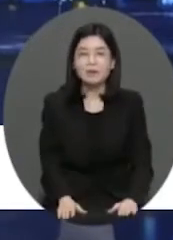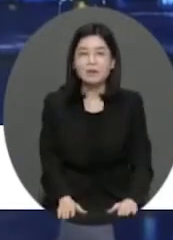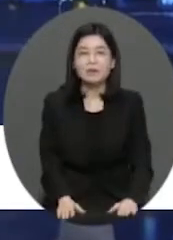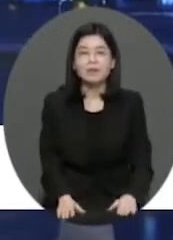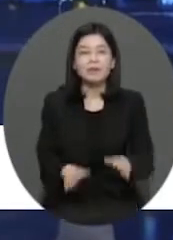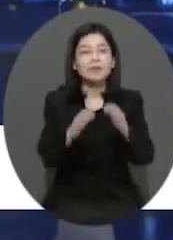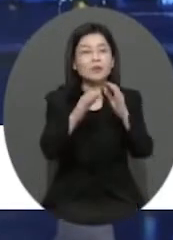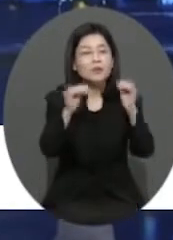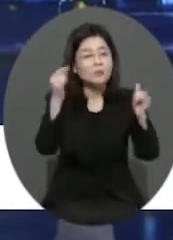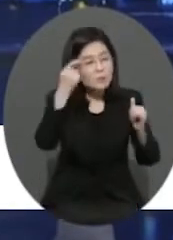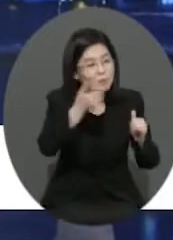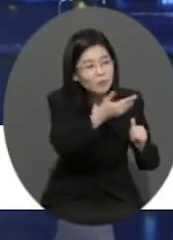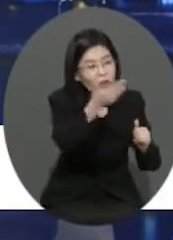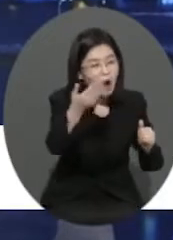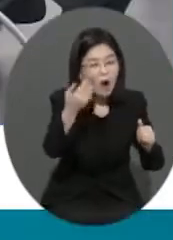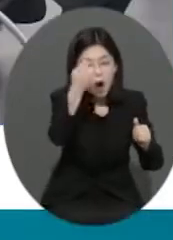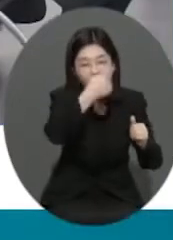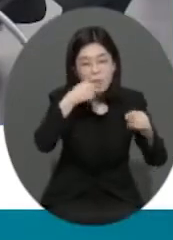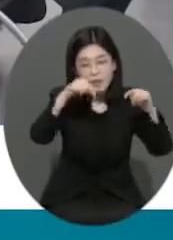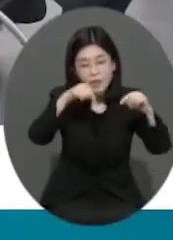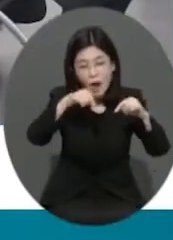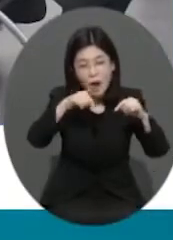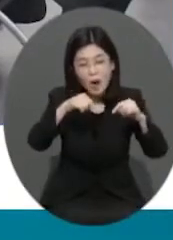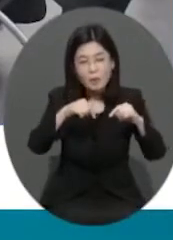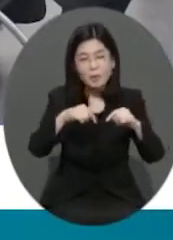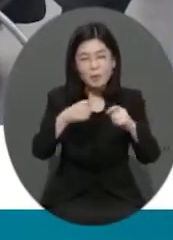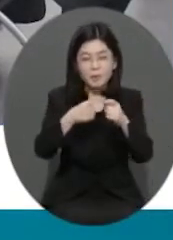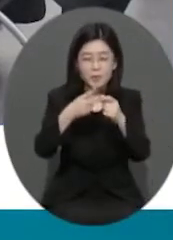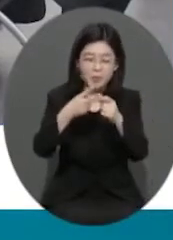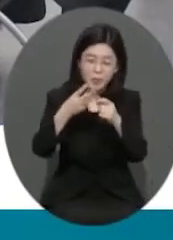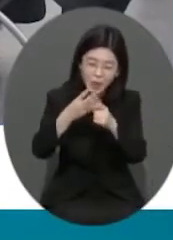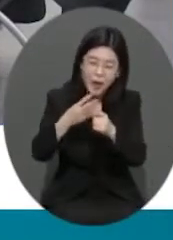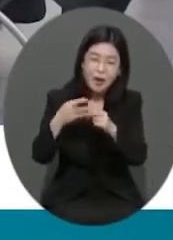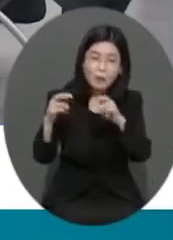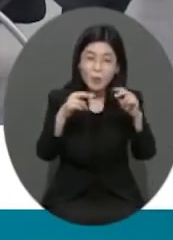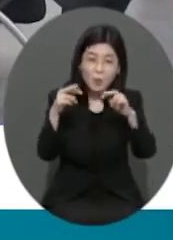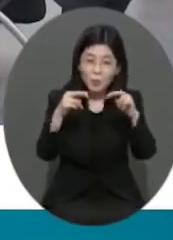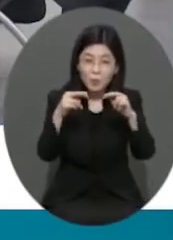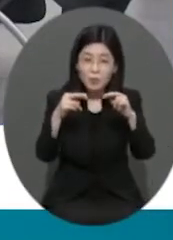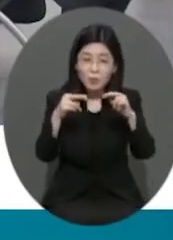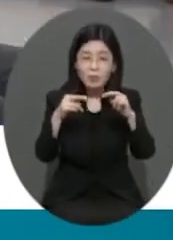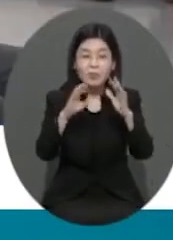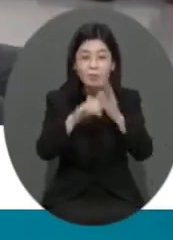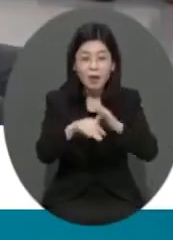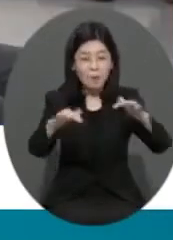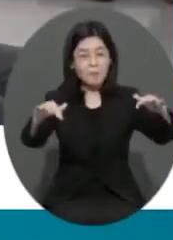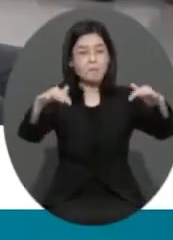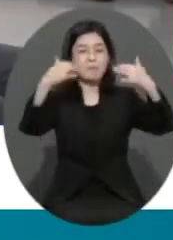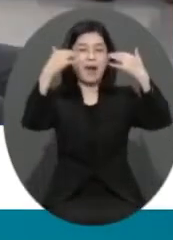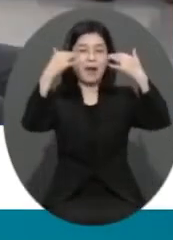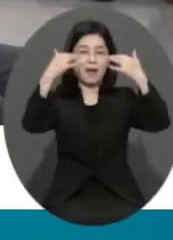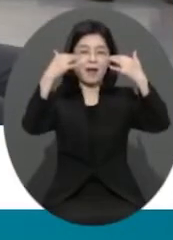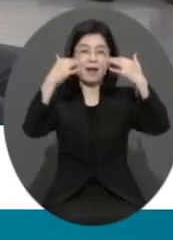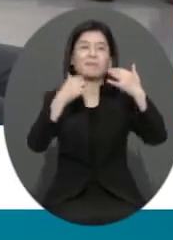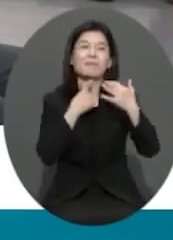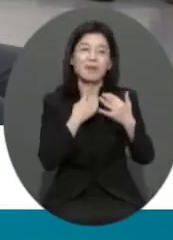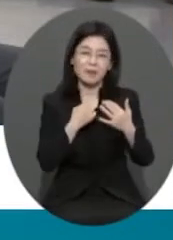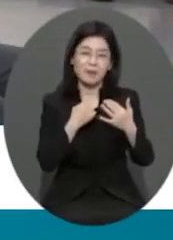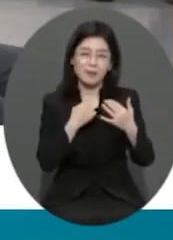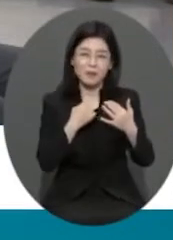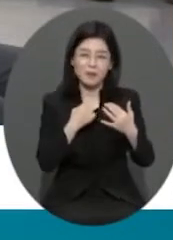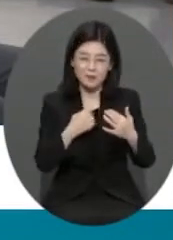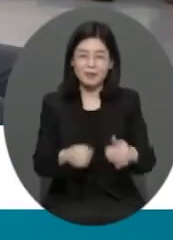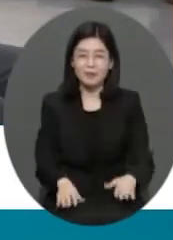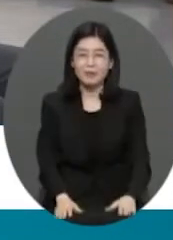면접과 4번의 토론회를 진행하고 나서 충분한 견인 효과가 있었다는 게 증명이 됐어요 그렇다 보니 너무 늦출 순 없 때에